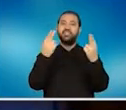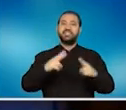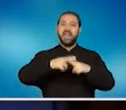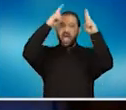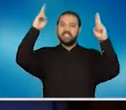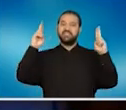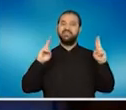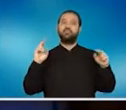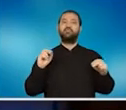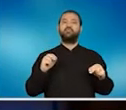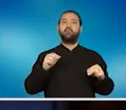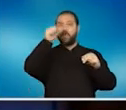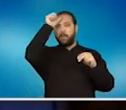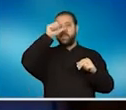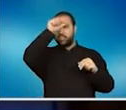Sfântului